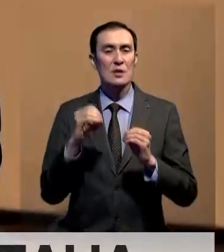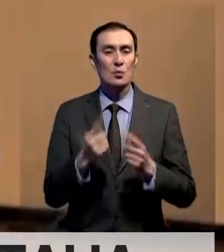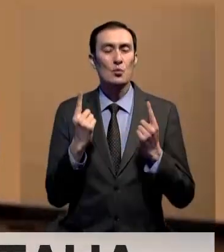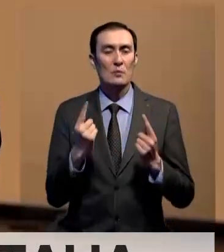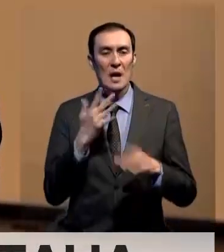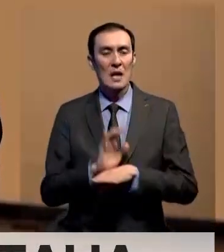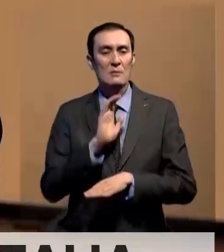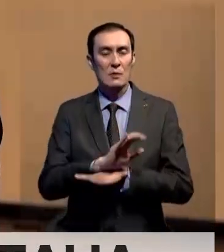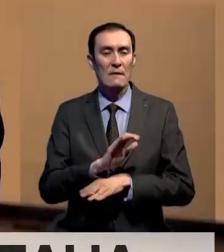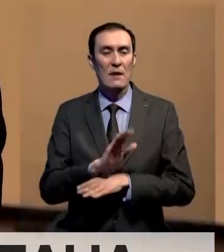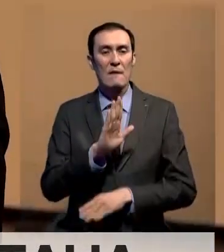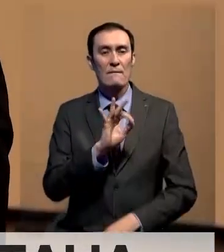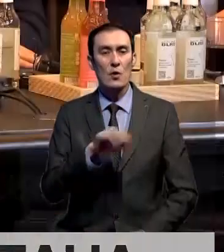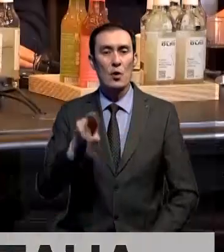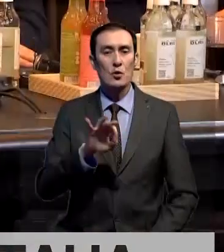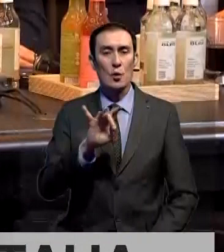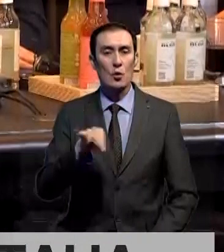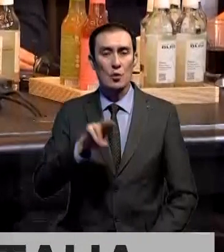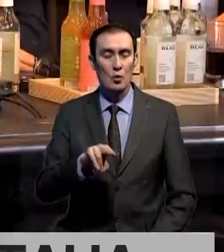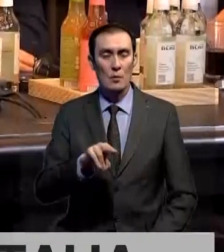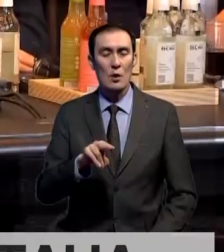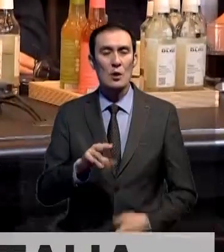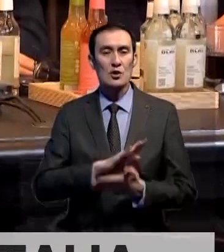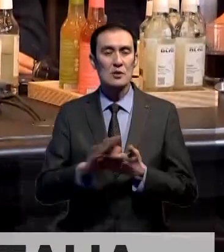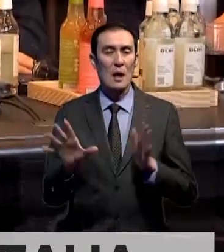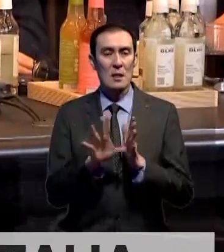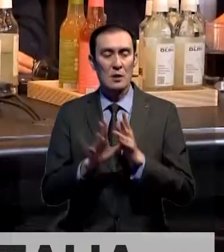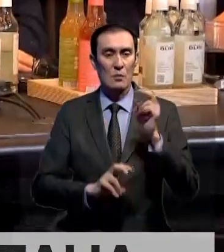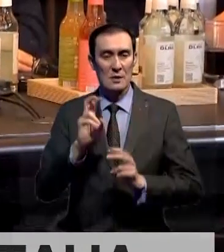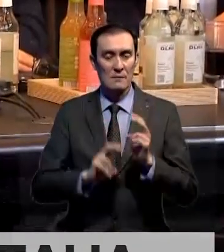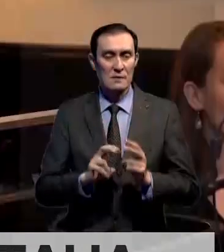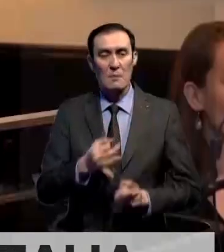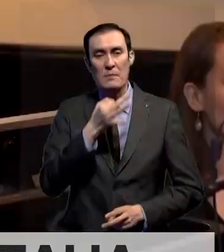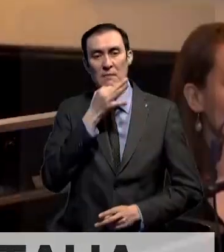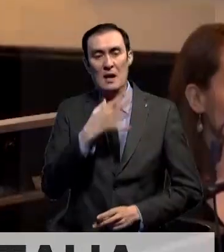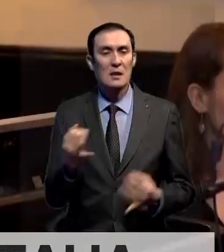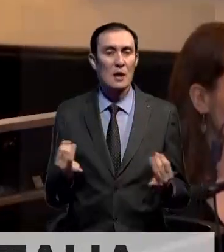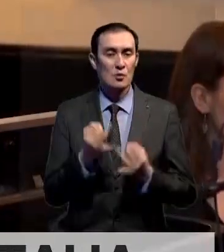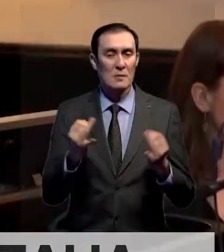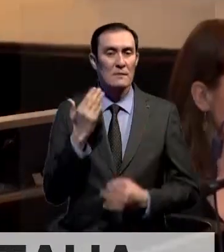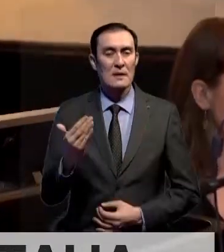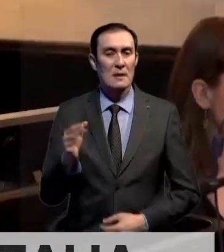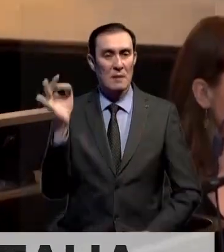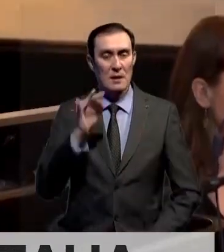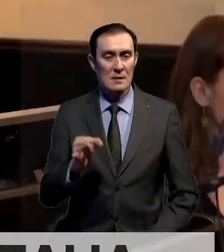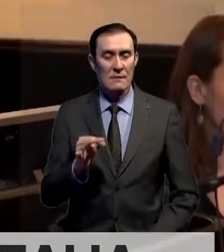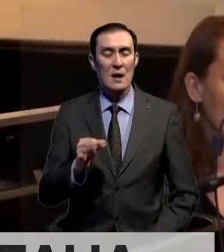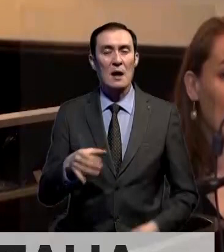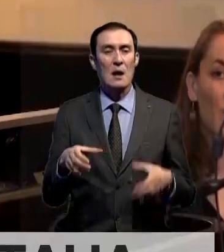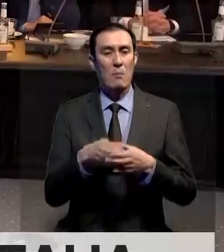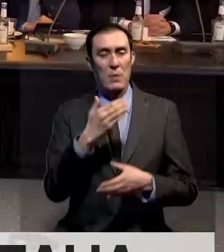крупнейших экспортеров водорода. Проекты по получению чистой энергии привлекают особое внимание немцев. Гамбургские